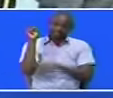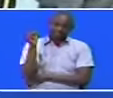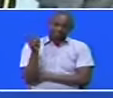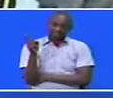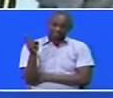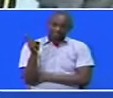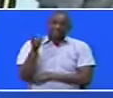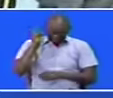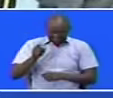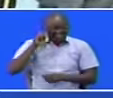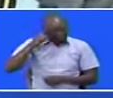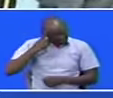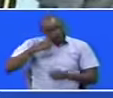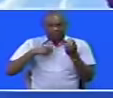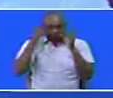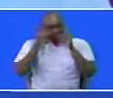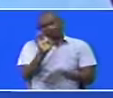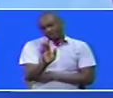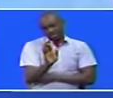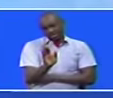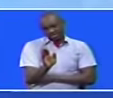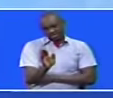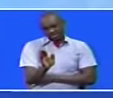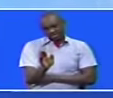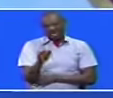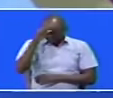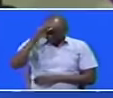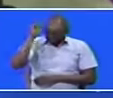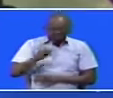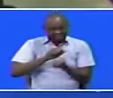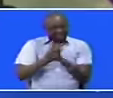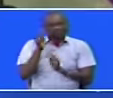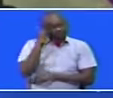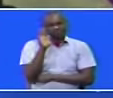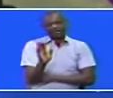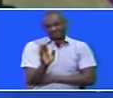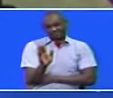to reconsider his position and the government to reconsider their position.